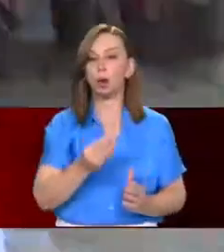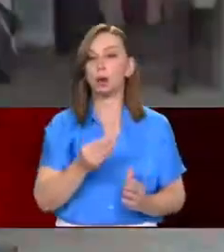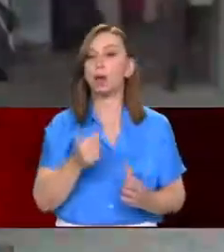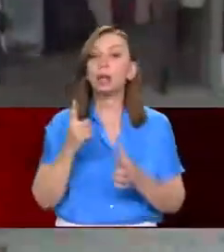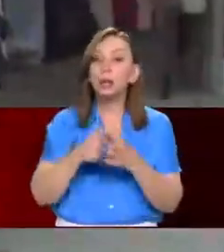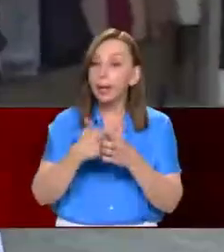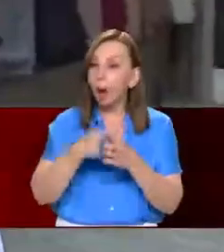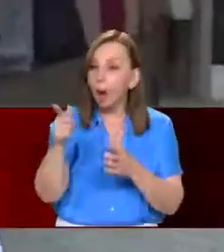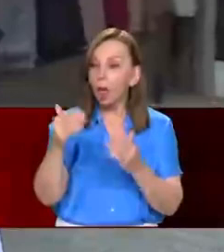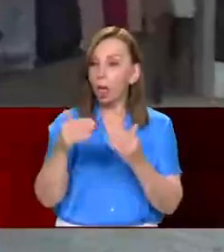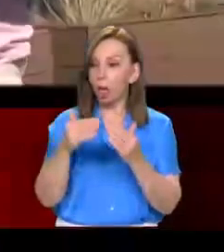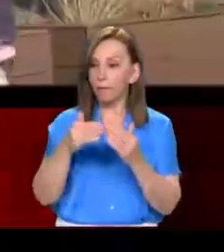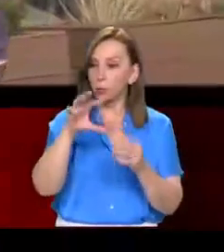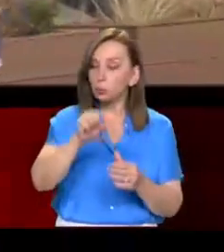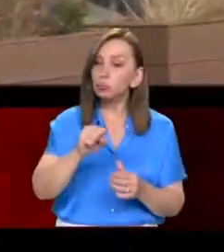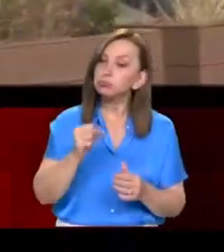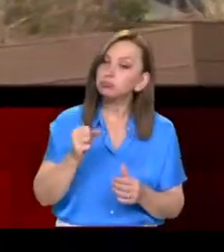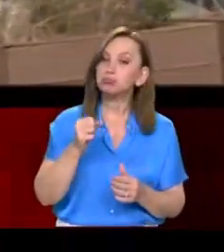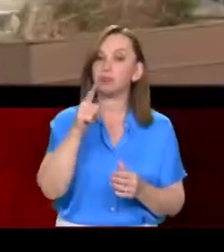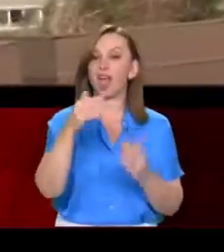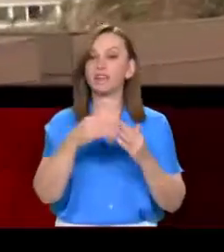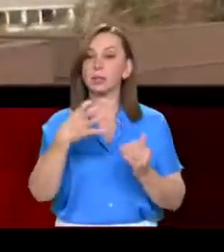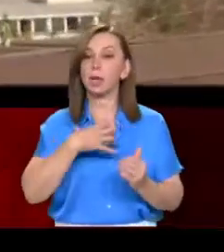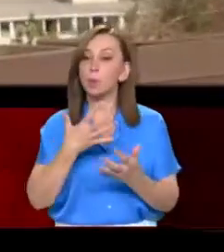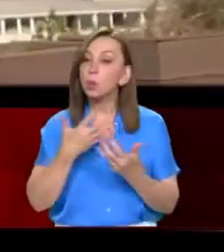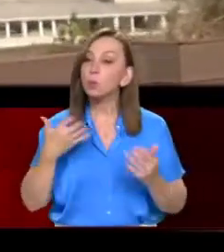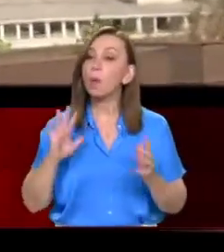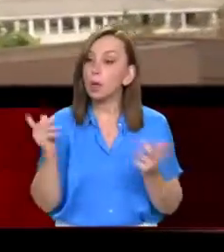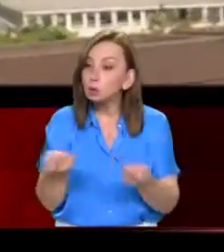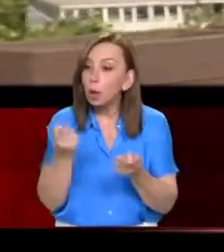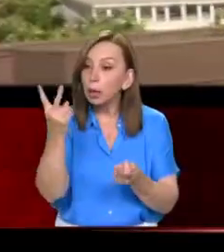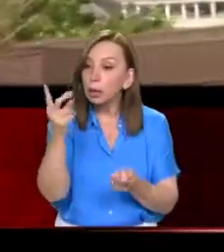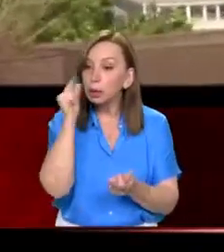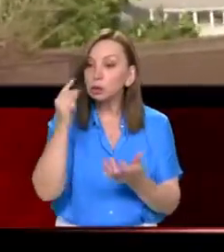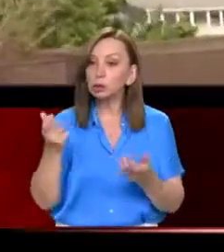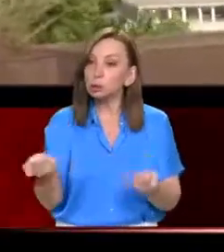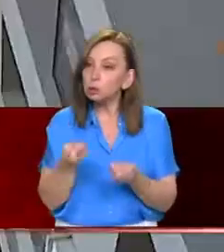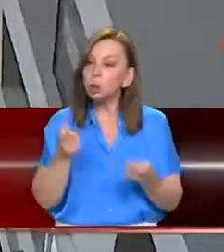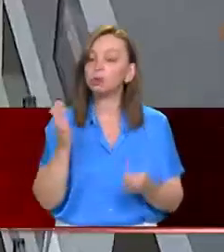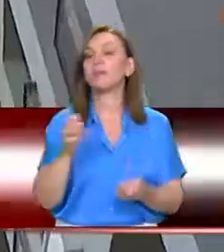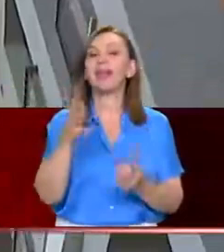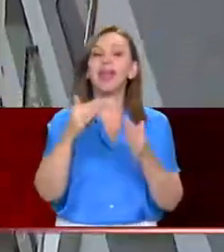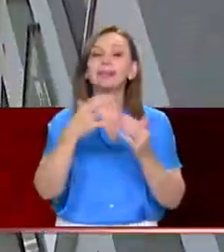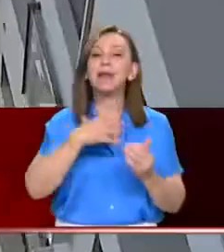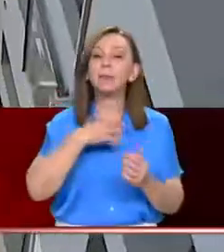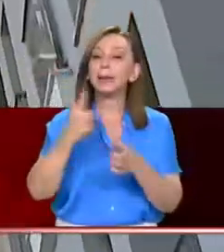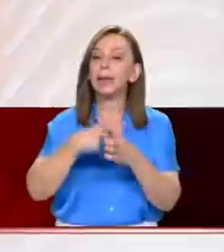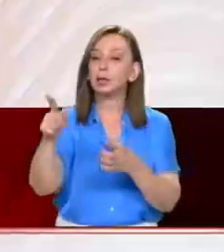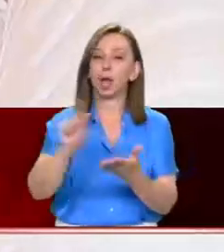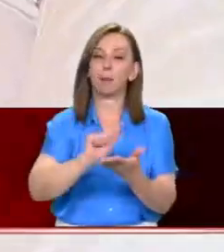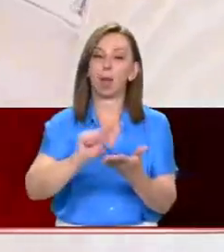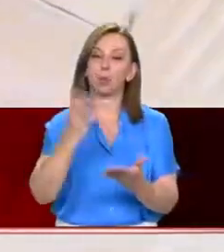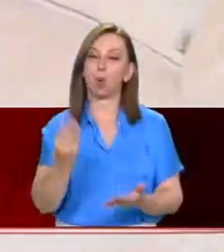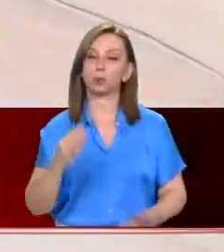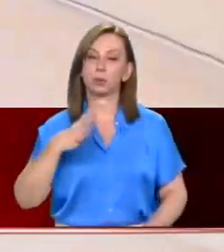tartıyoruz. Kimseye de güven de olmaz. Ev sahibinin aradığı şartlardan biri de kiracının memur olması. Öyle ki bazı ilanlarda